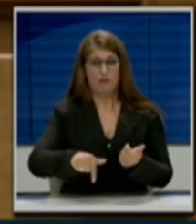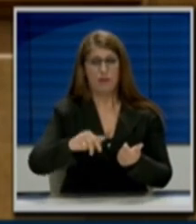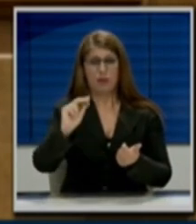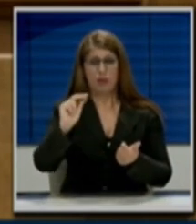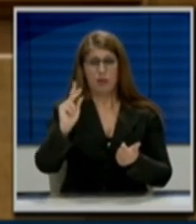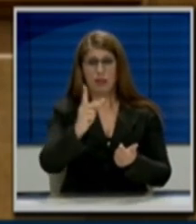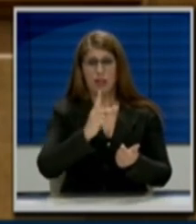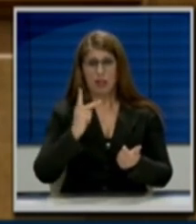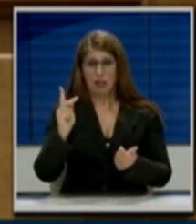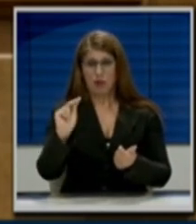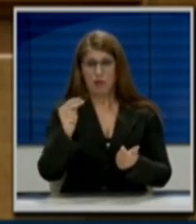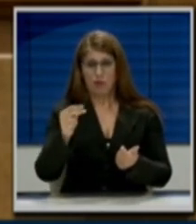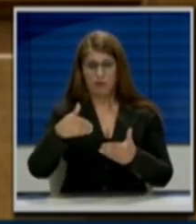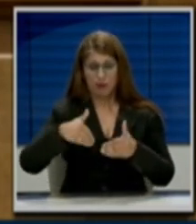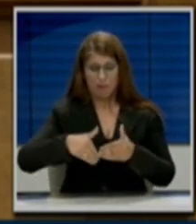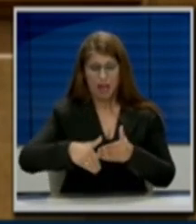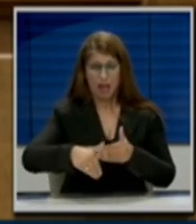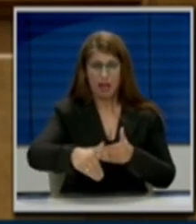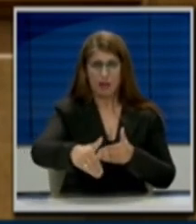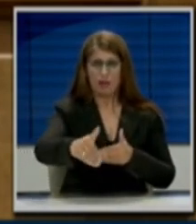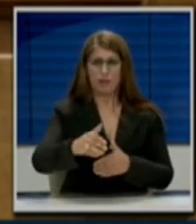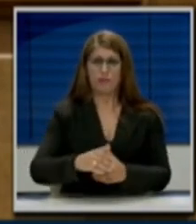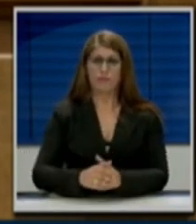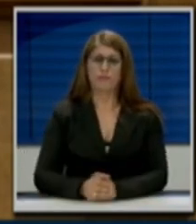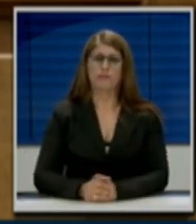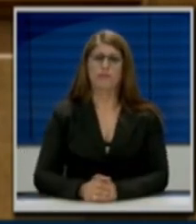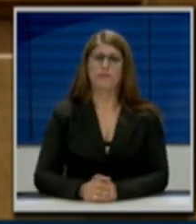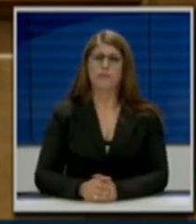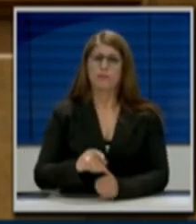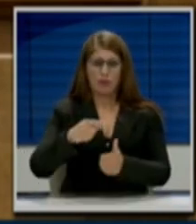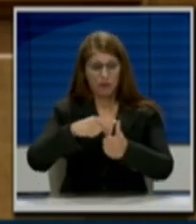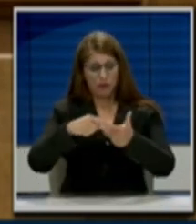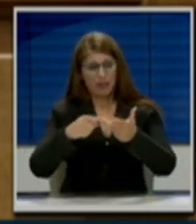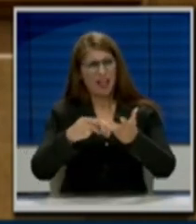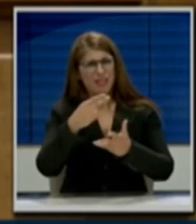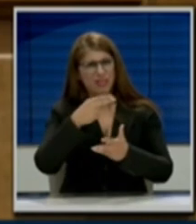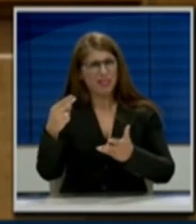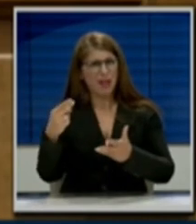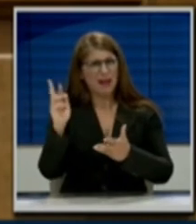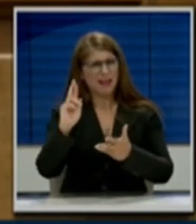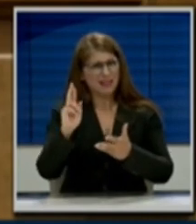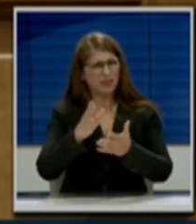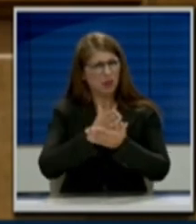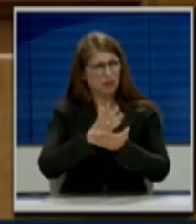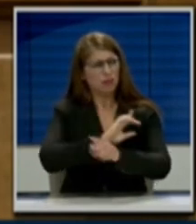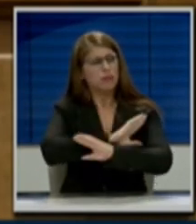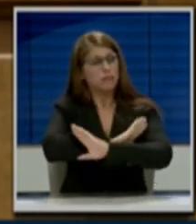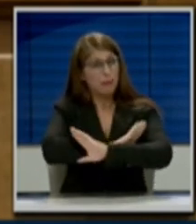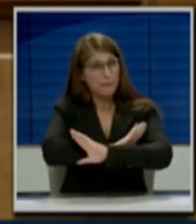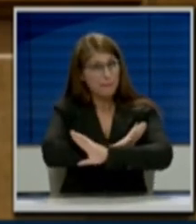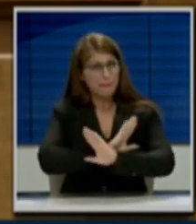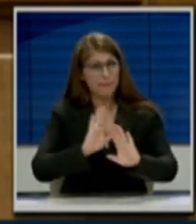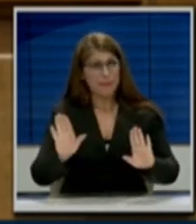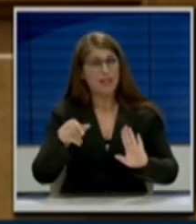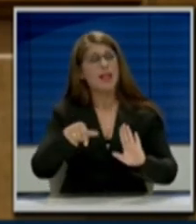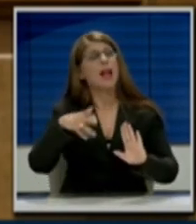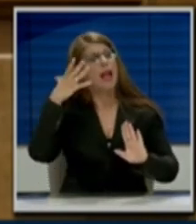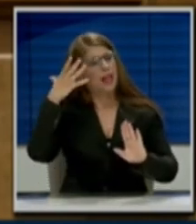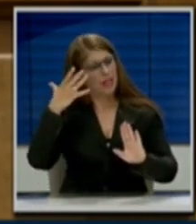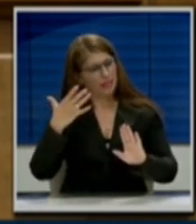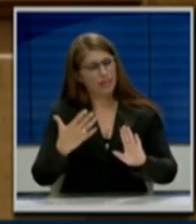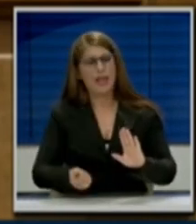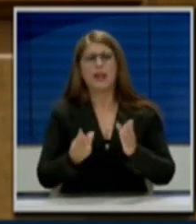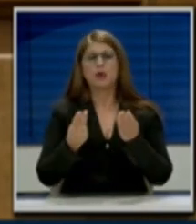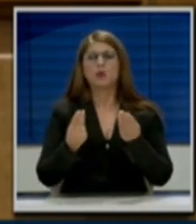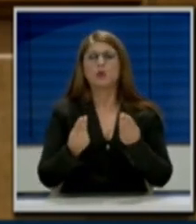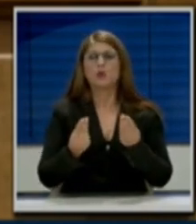την κοινοβουλευτική περίοδο αυτές οι βασικές αρχές της δημοκρατίας θα αποτελέσουν